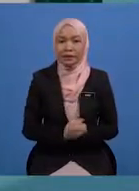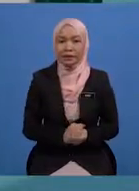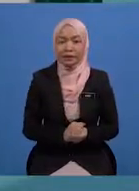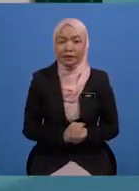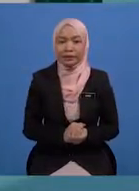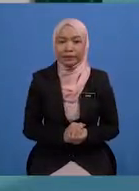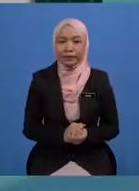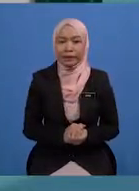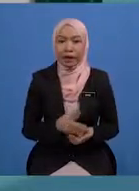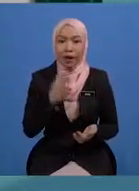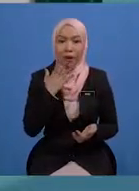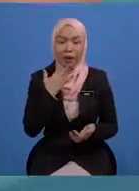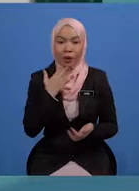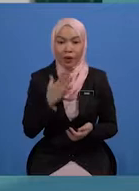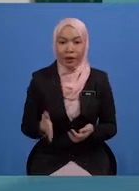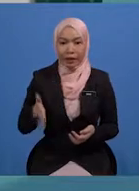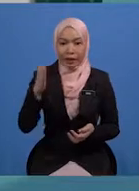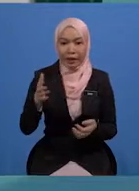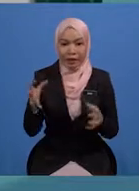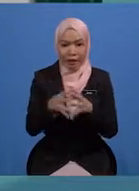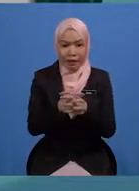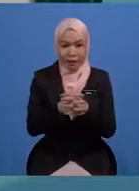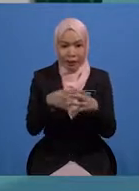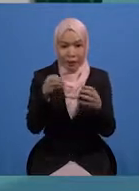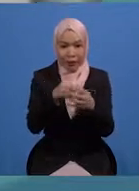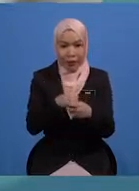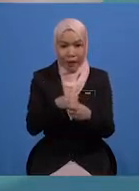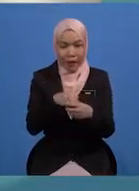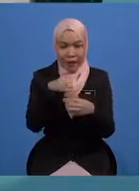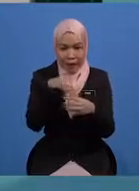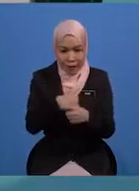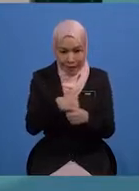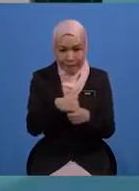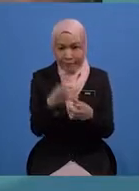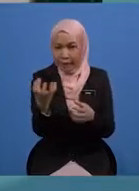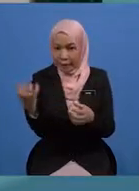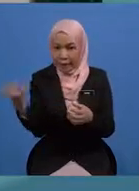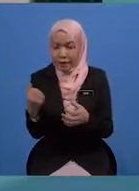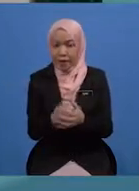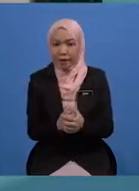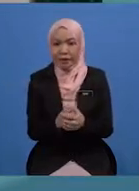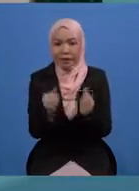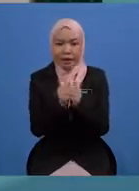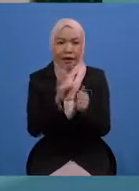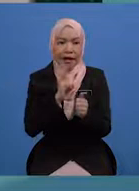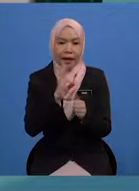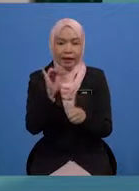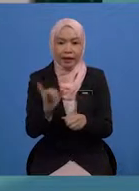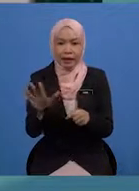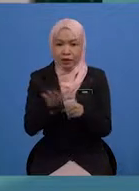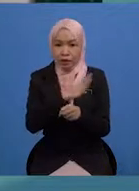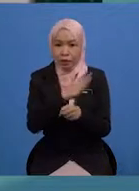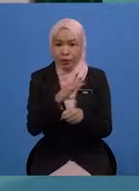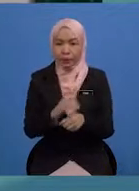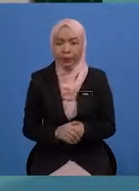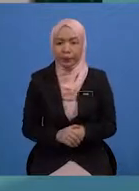dan warna juga akan dibancuh di dalam palet dengan air yang secukupnya. Proses ini